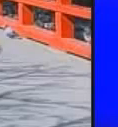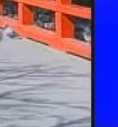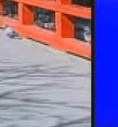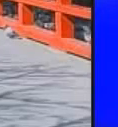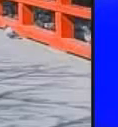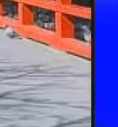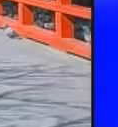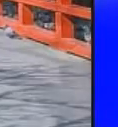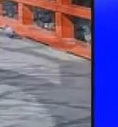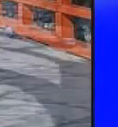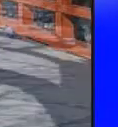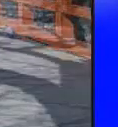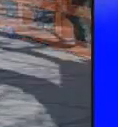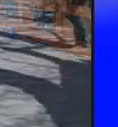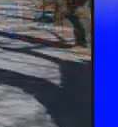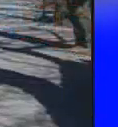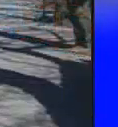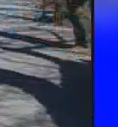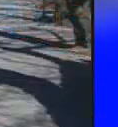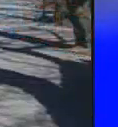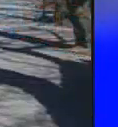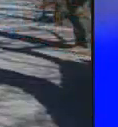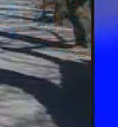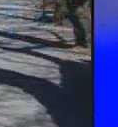次は右にひねります。